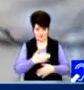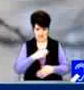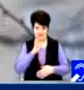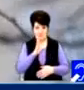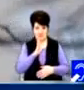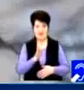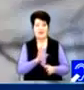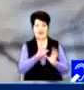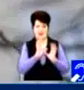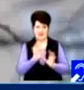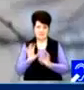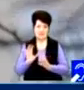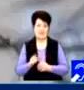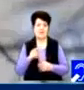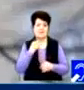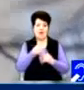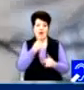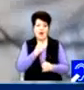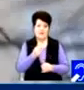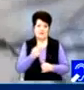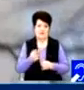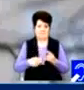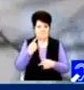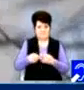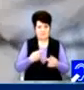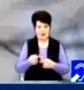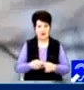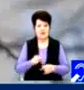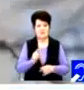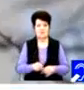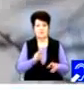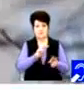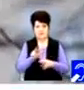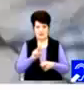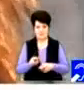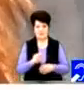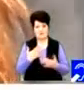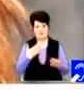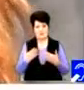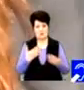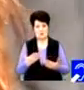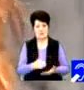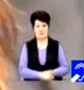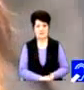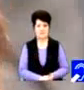atunci respectați le anul împrejur și demonstrați această iubire prin comportament și atitudine